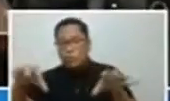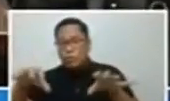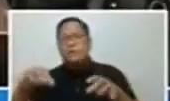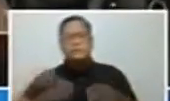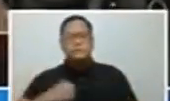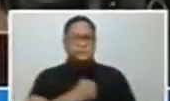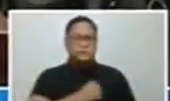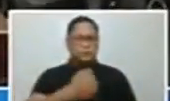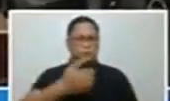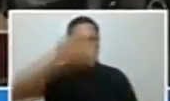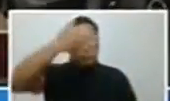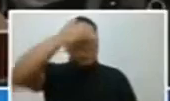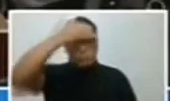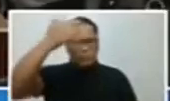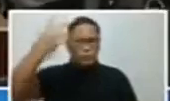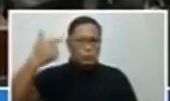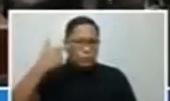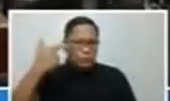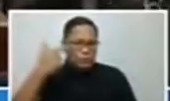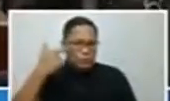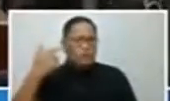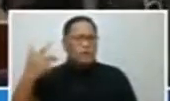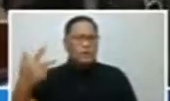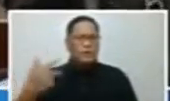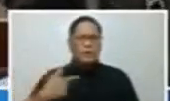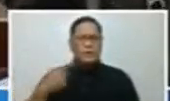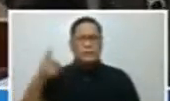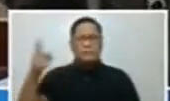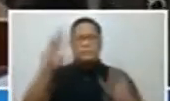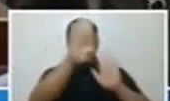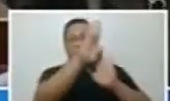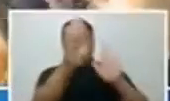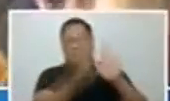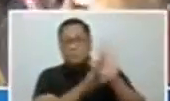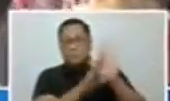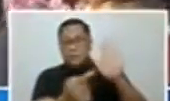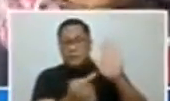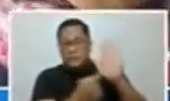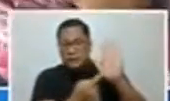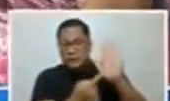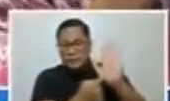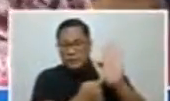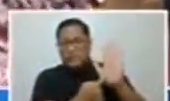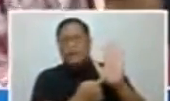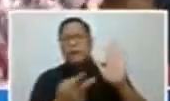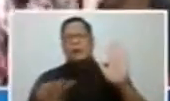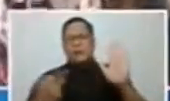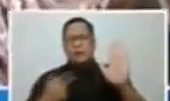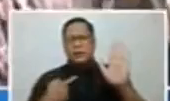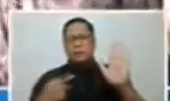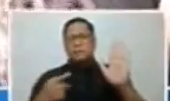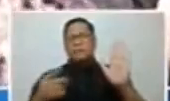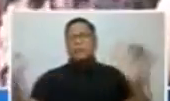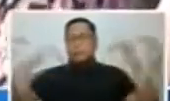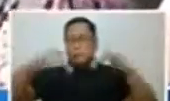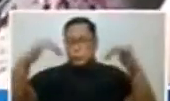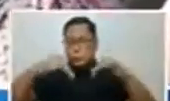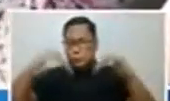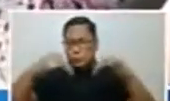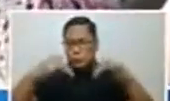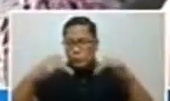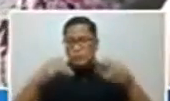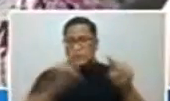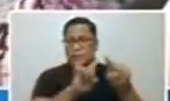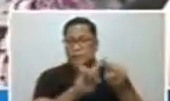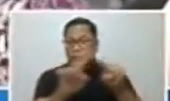Anya, bukod sa OFW Bank, mayroon na rin kauna-unang ospital na nakalaan para sa mga OFWs at pamilya nito. Kabilang